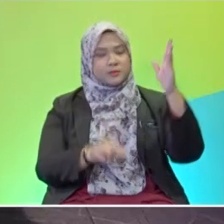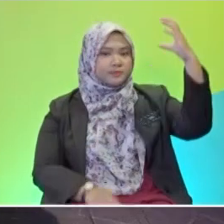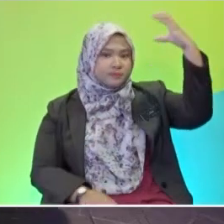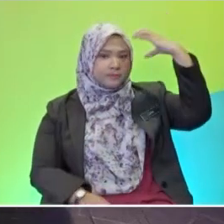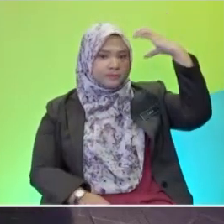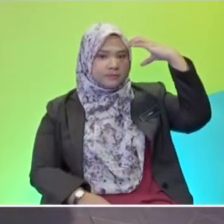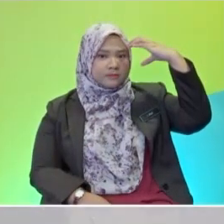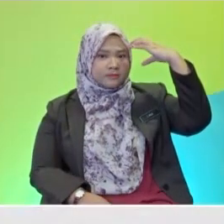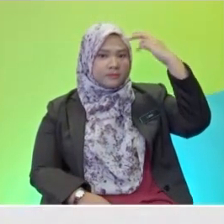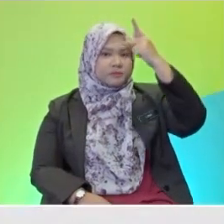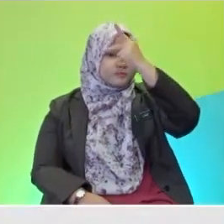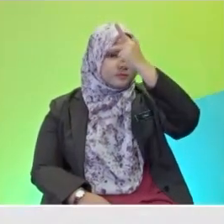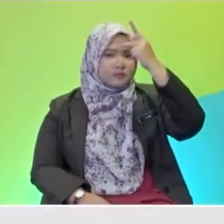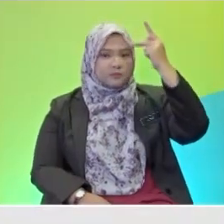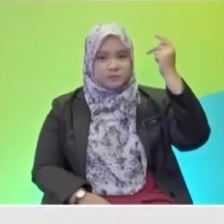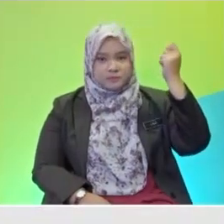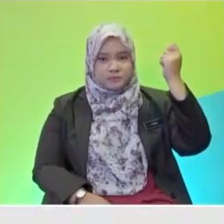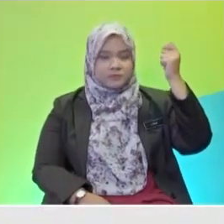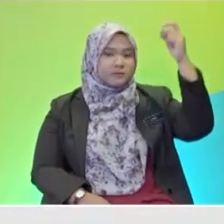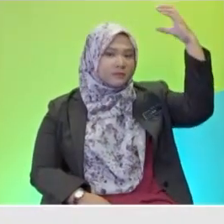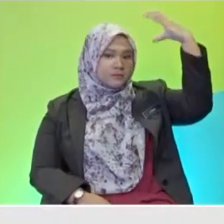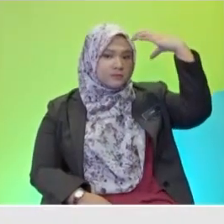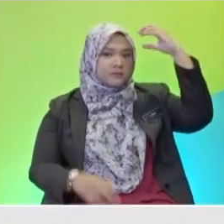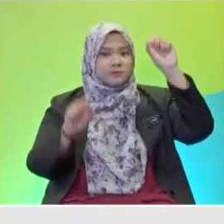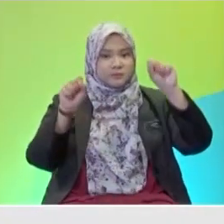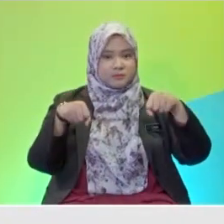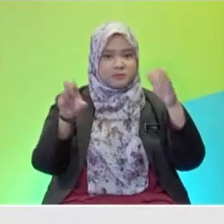dipantulkan karena adiknya pantulan